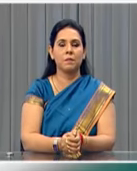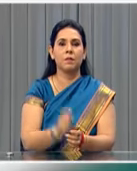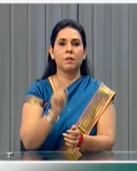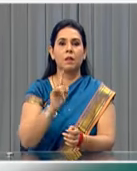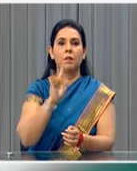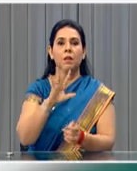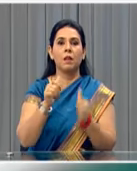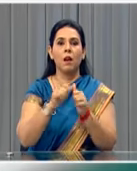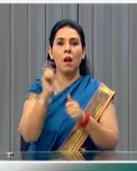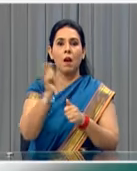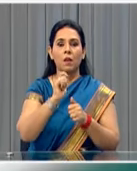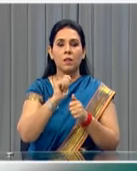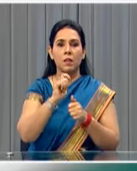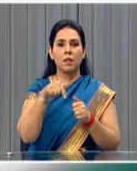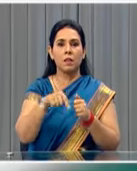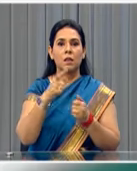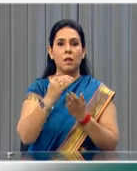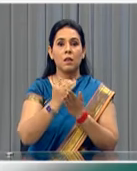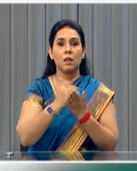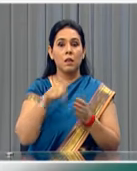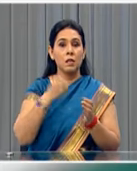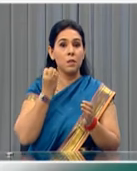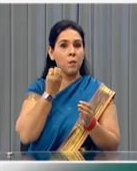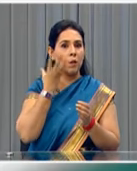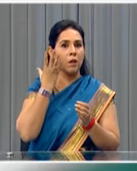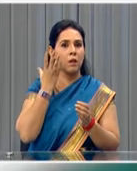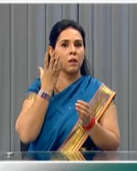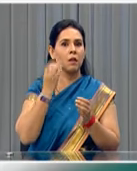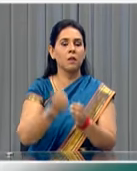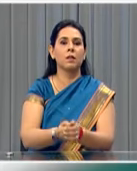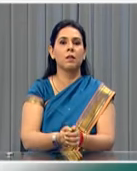पंद्रह अगस्त का ये सवेरा